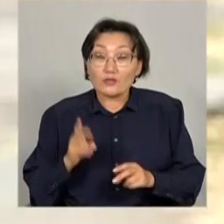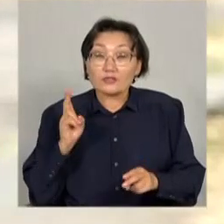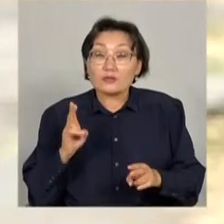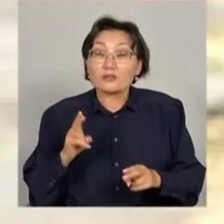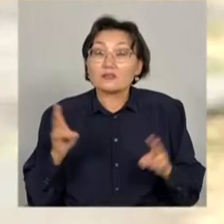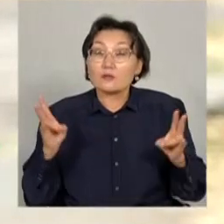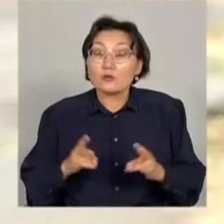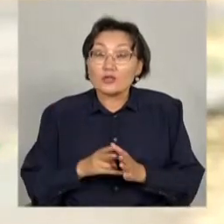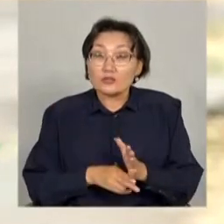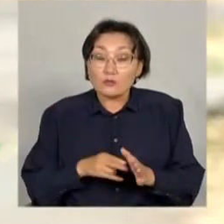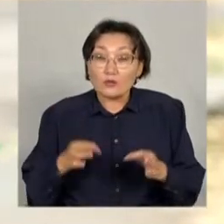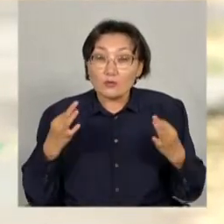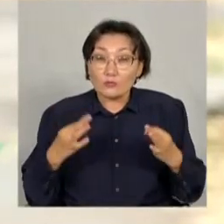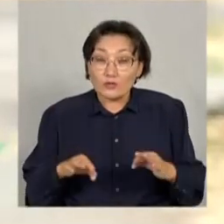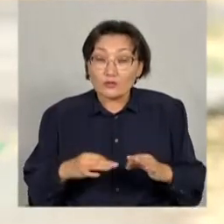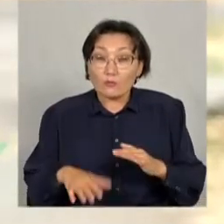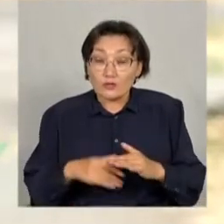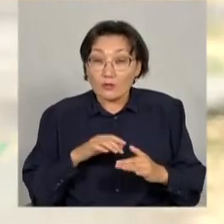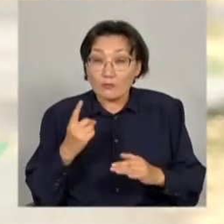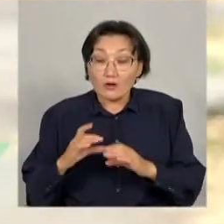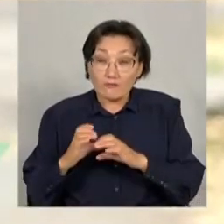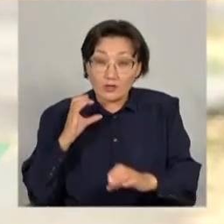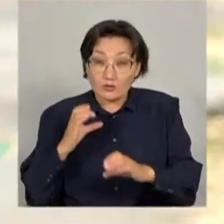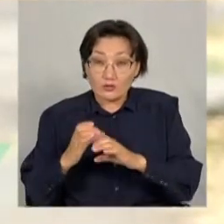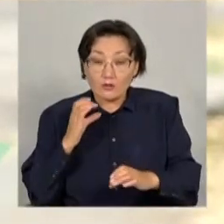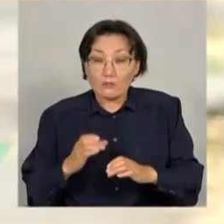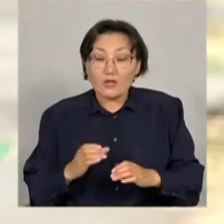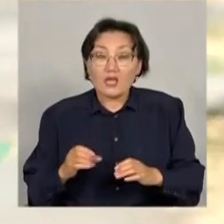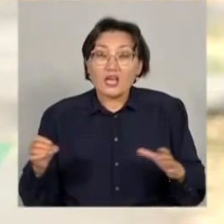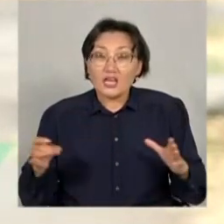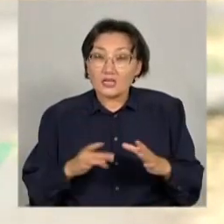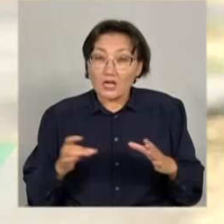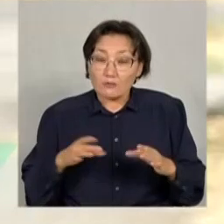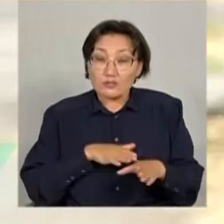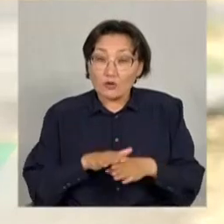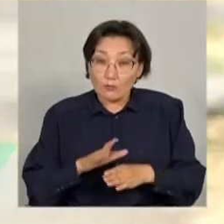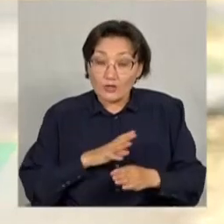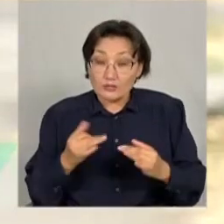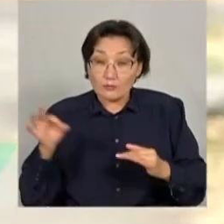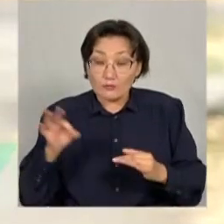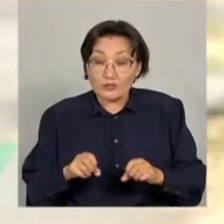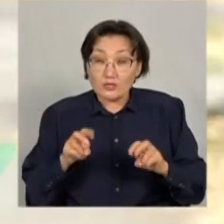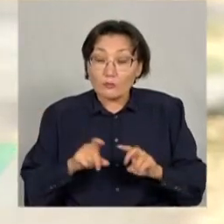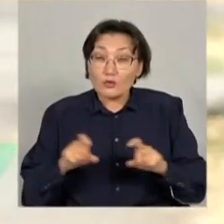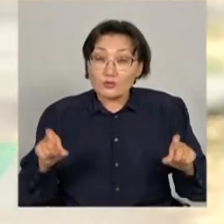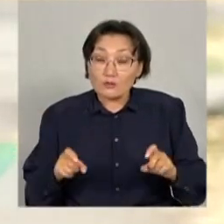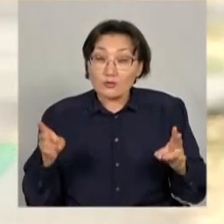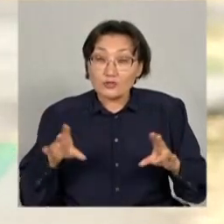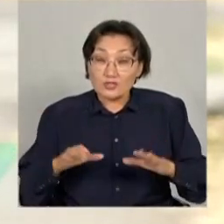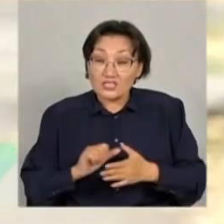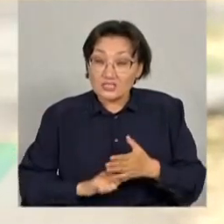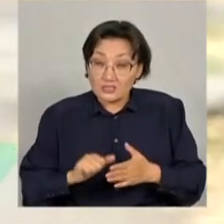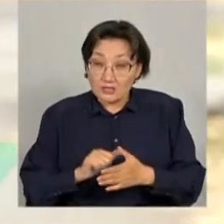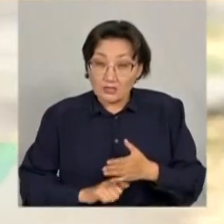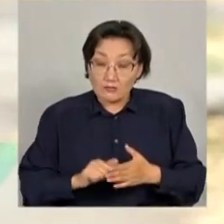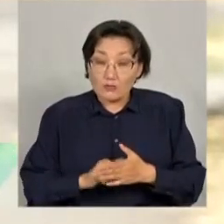басым бөлігі бос болған, тек қана бір ғана вагонға қарбыз жемісі тиелген екен. Қазіргі сәтте құзырлы органдар оқиғаның себеп